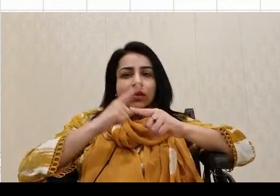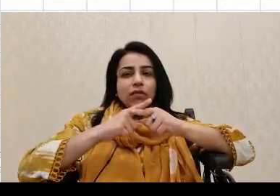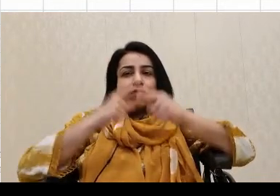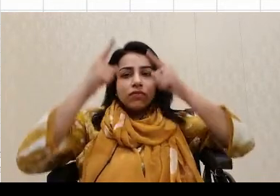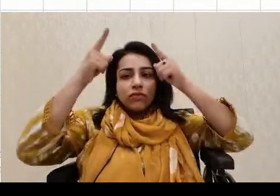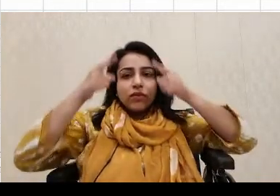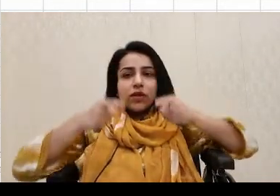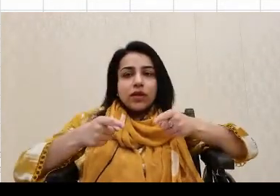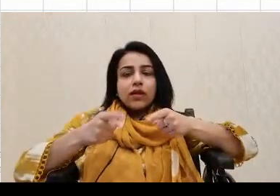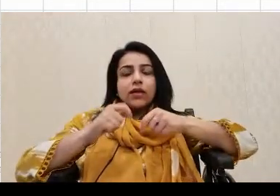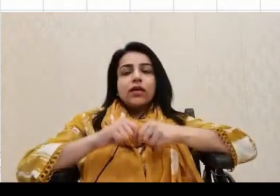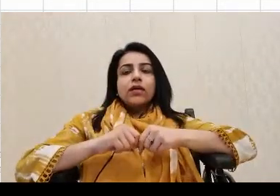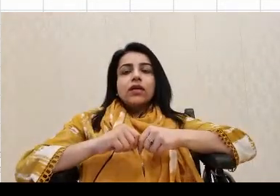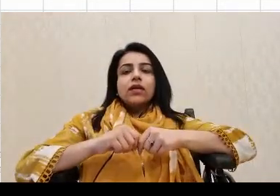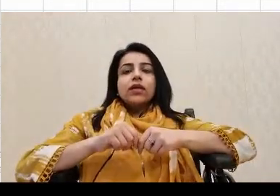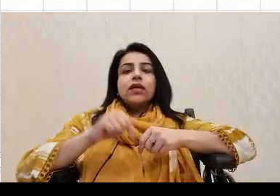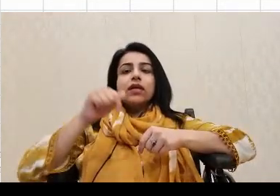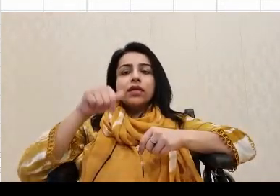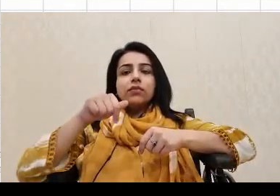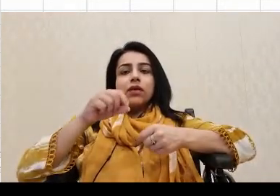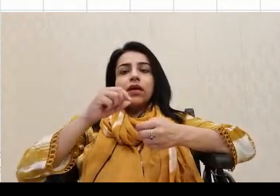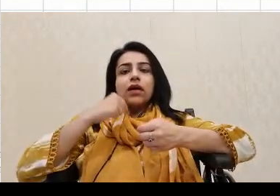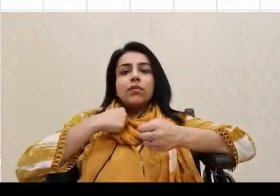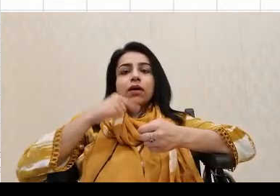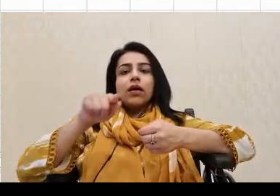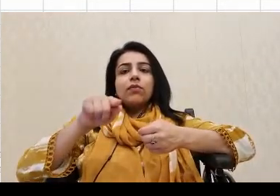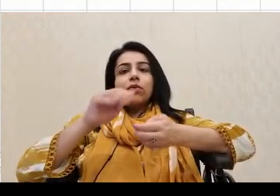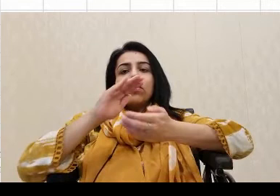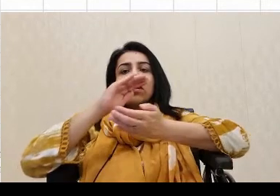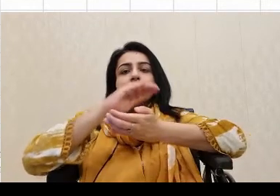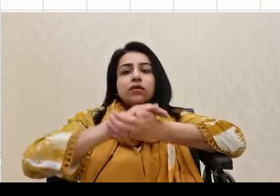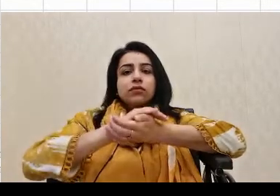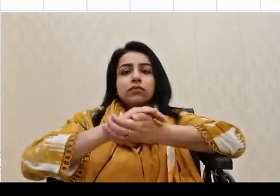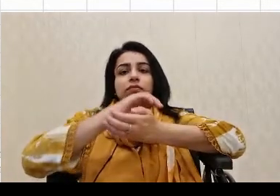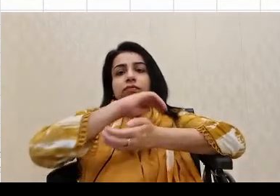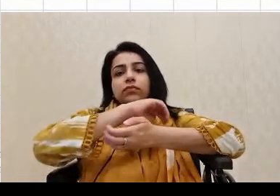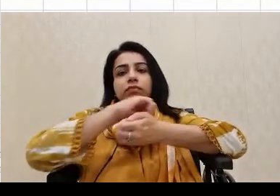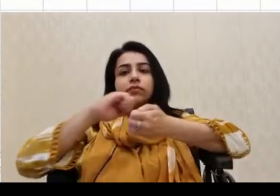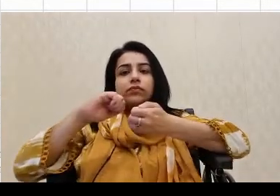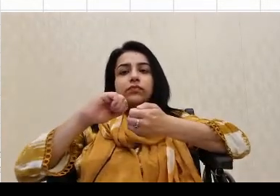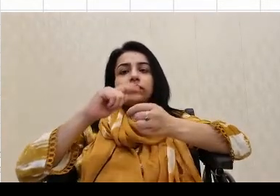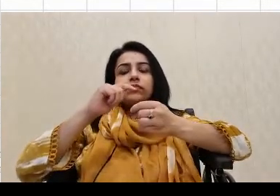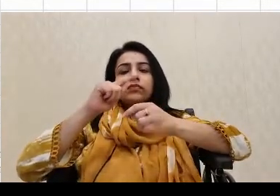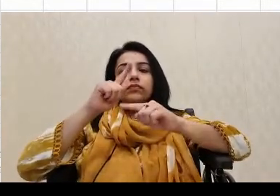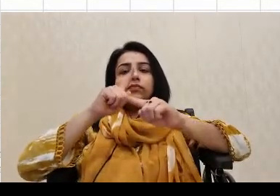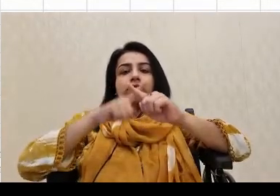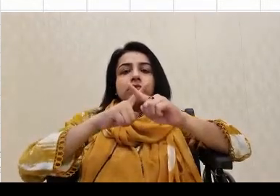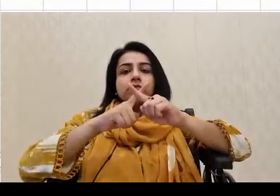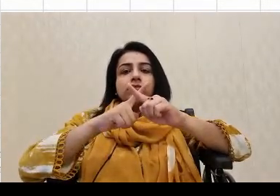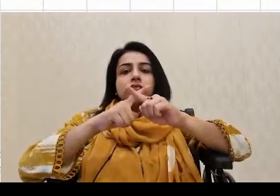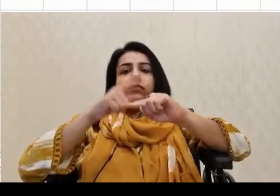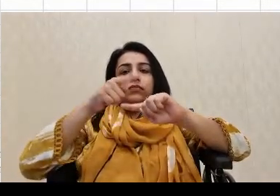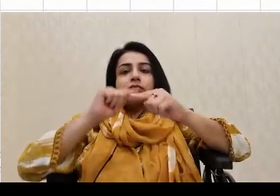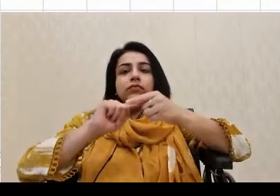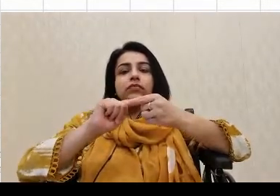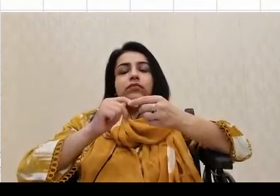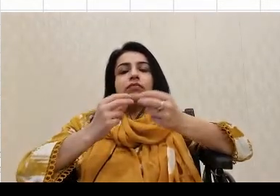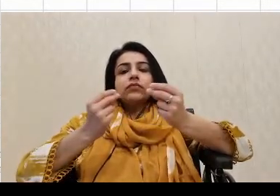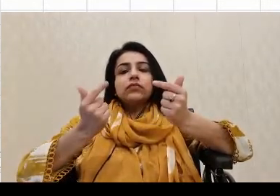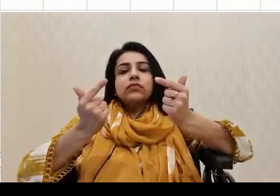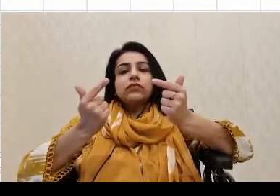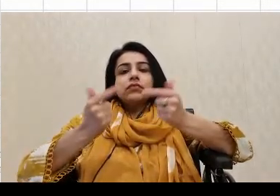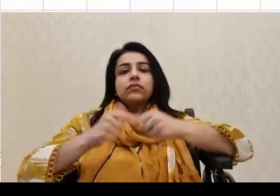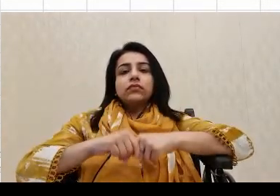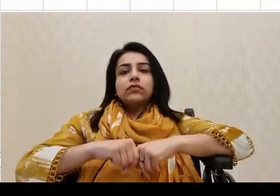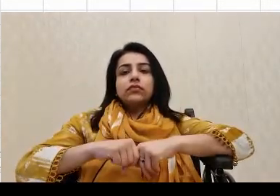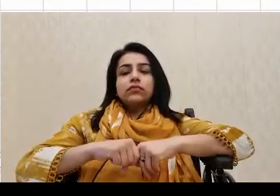तफ़सीलन जो है वो अपने अकाउंट से रिलेटेड जो है, अकाउंट्स के मुतालिक जितना भी आप जमा तफ़रीक करना चाहते हैं,